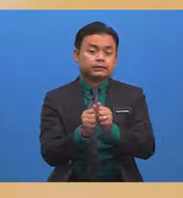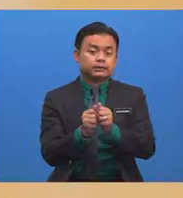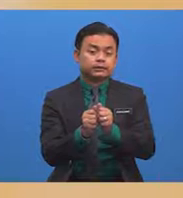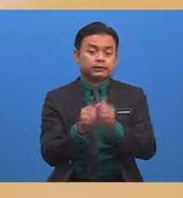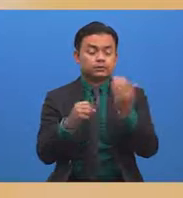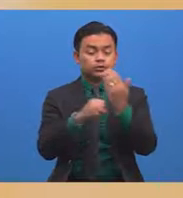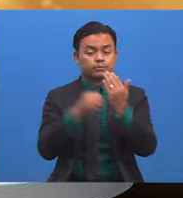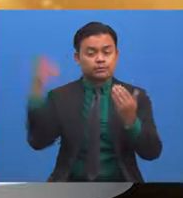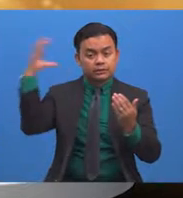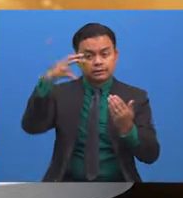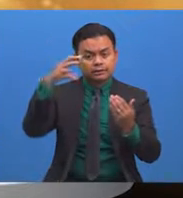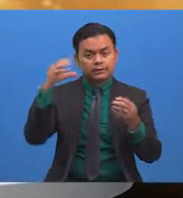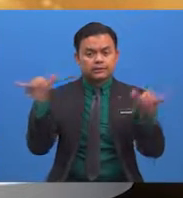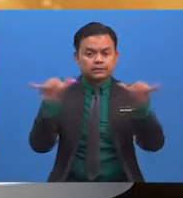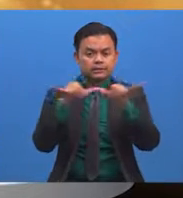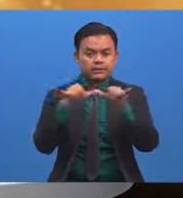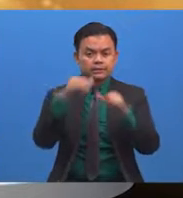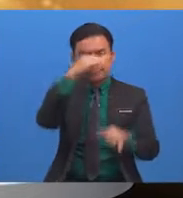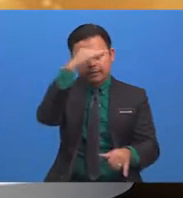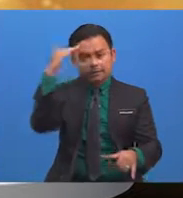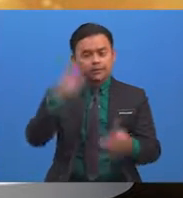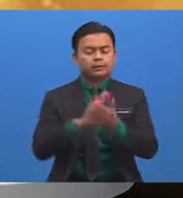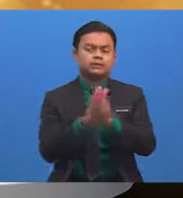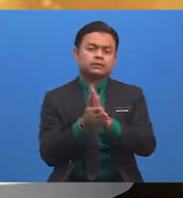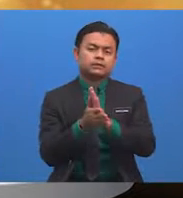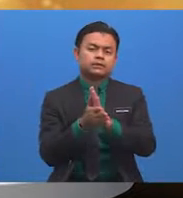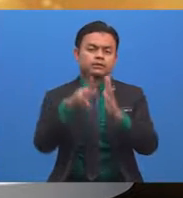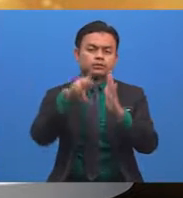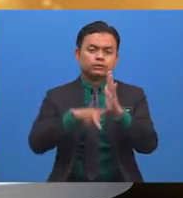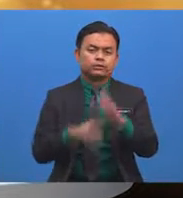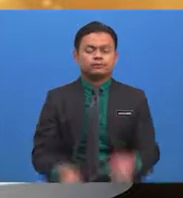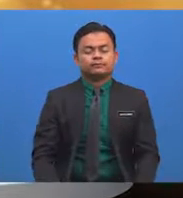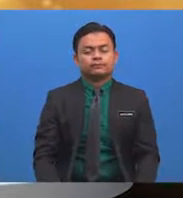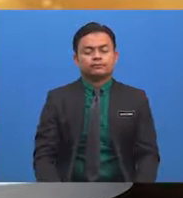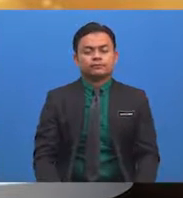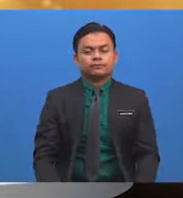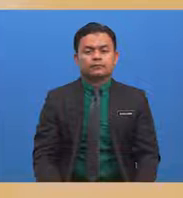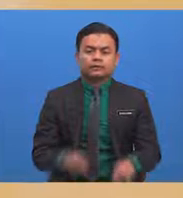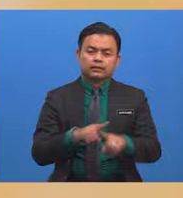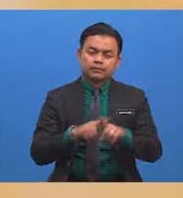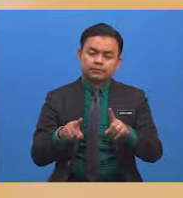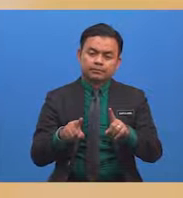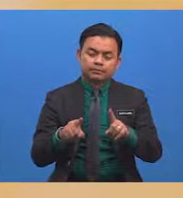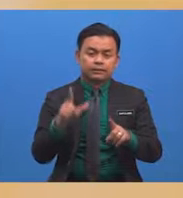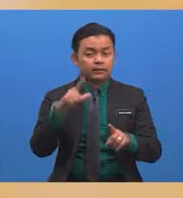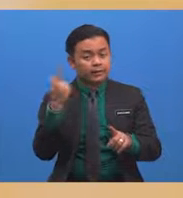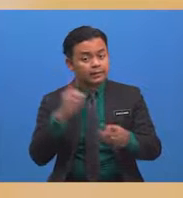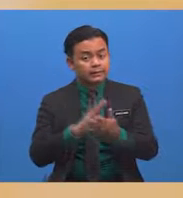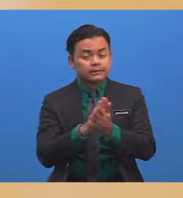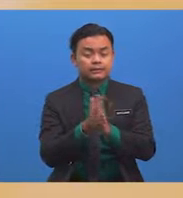menjadi berkurang. Akan tetapi, lain pula yang terjadi apabila